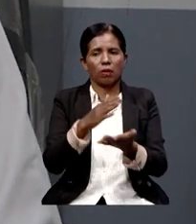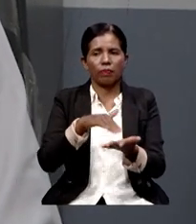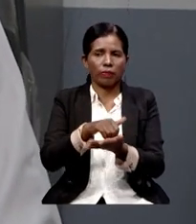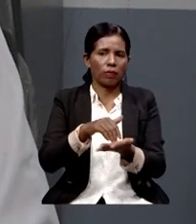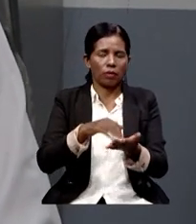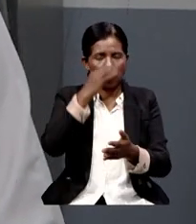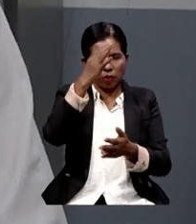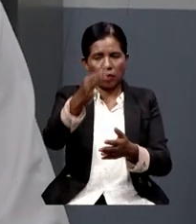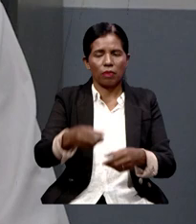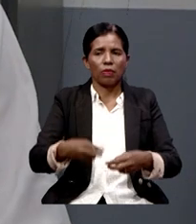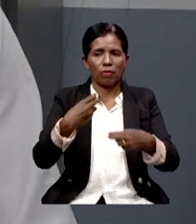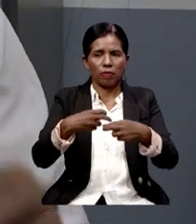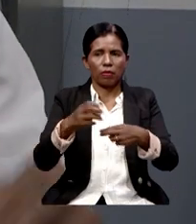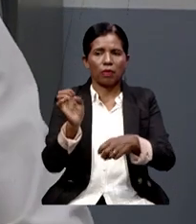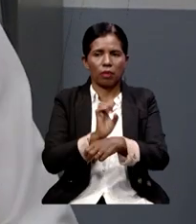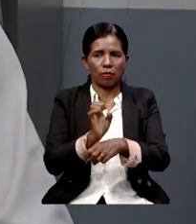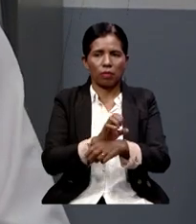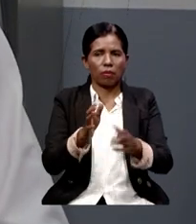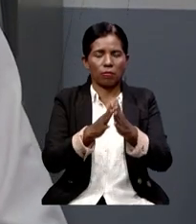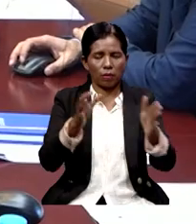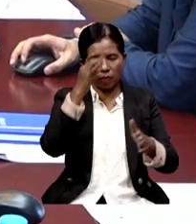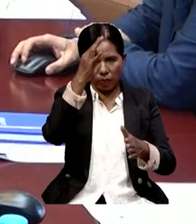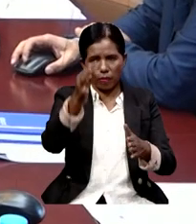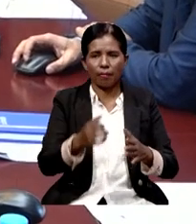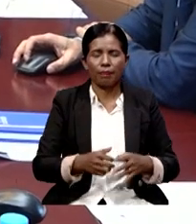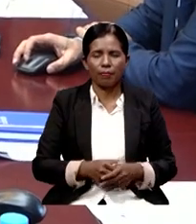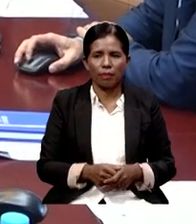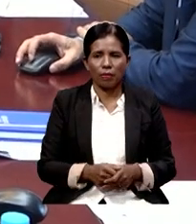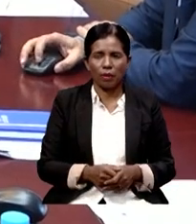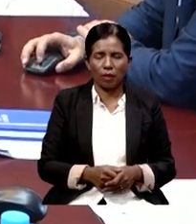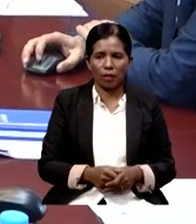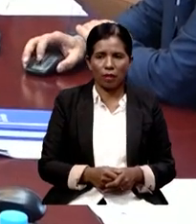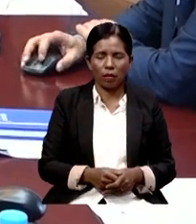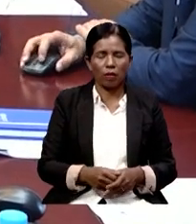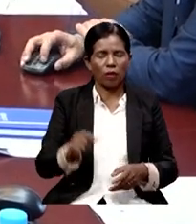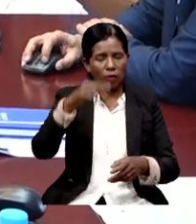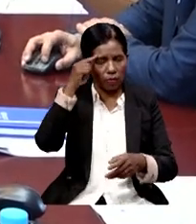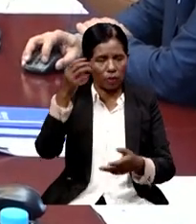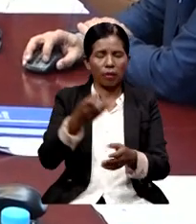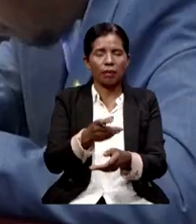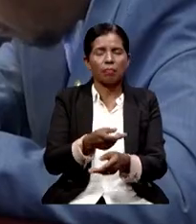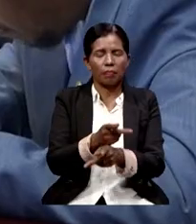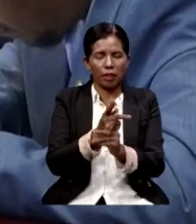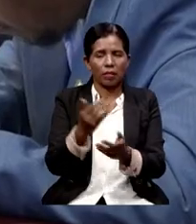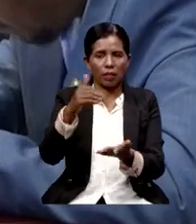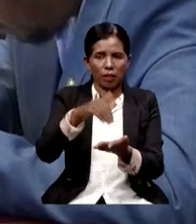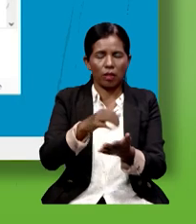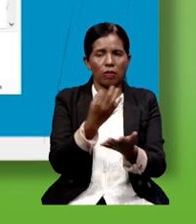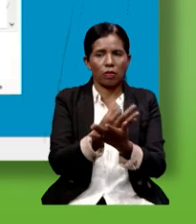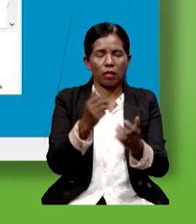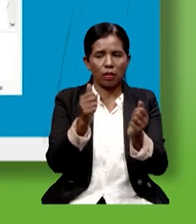ne, bahoin bela fo impact bela ekonomi ini beke bot ya futur. Toras ne governo halona empréstimo husi EDB a mutu dólar